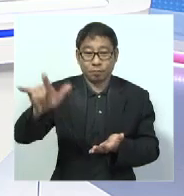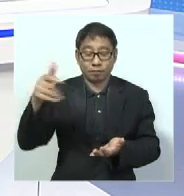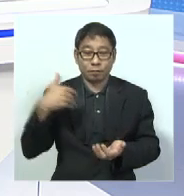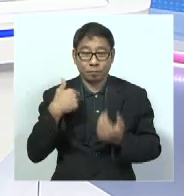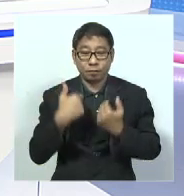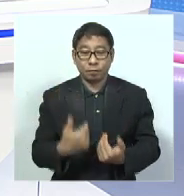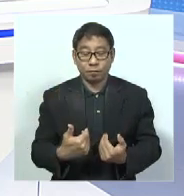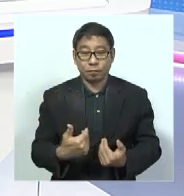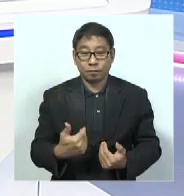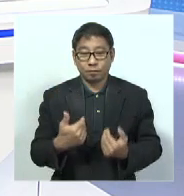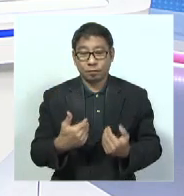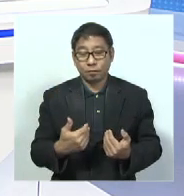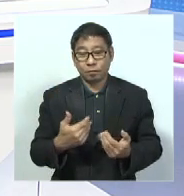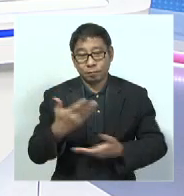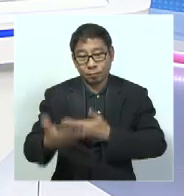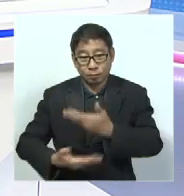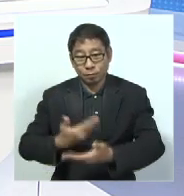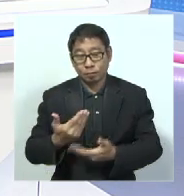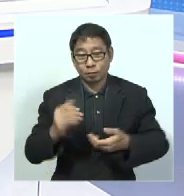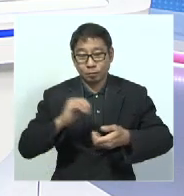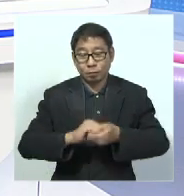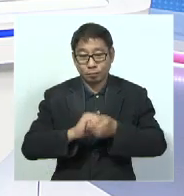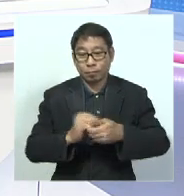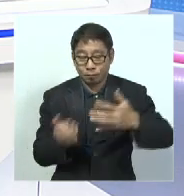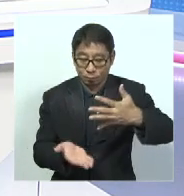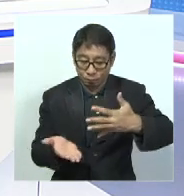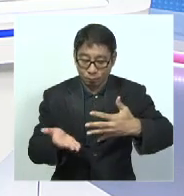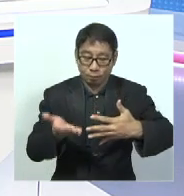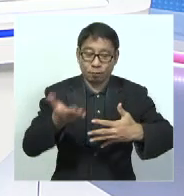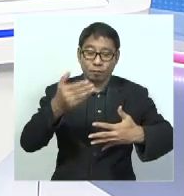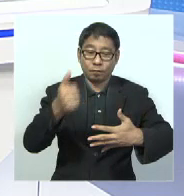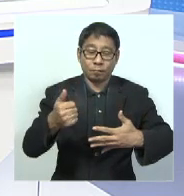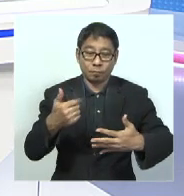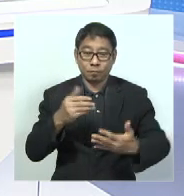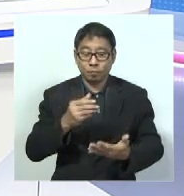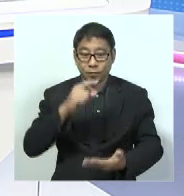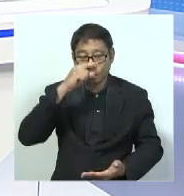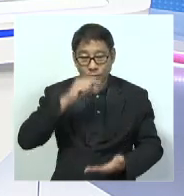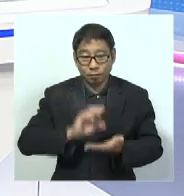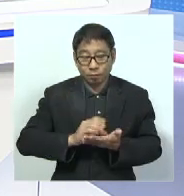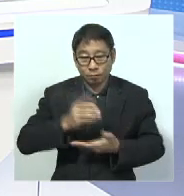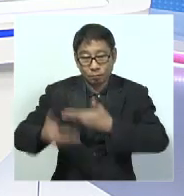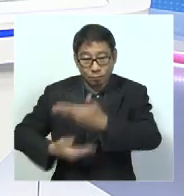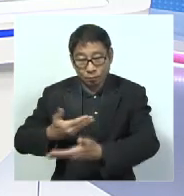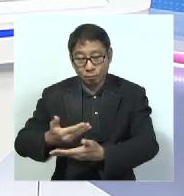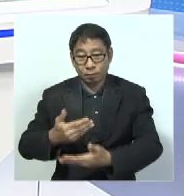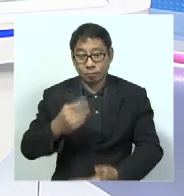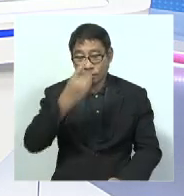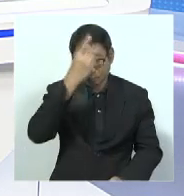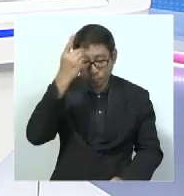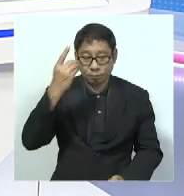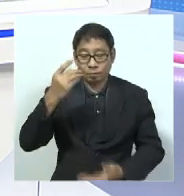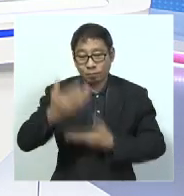งนี้เนี่ยอันดับของการค้าขายร่วมกันน่าจะขยับขึ้น คือไม่ใช่ว่าไทยจะขายอย่างเดียวนะครับเยอรมันเองก็อยากจะข